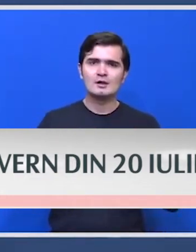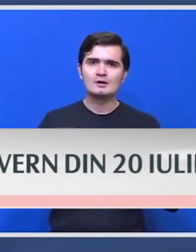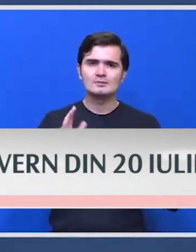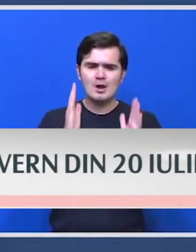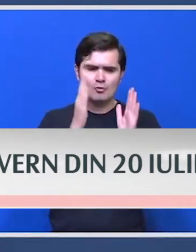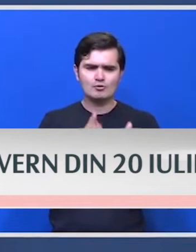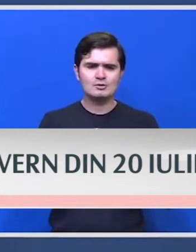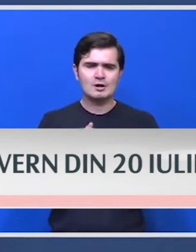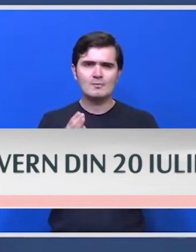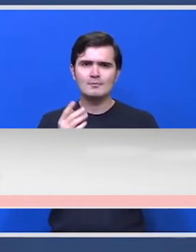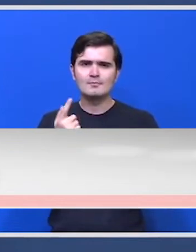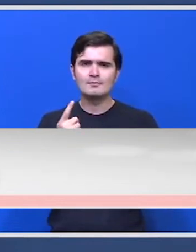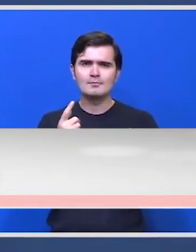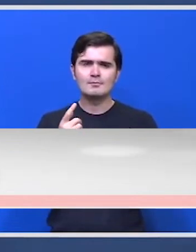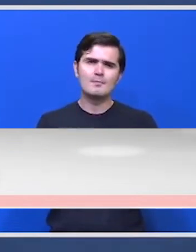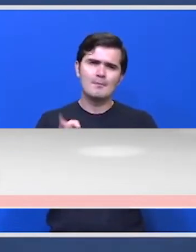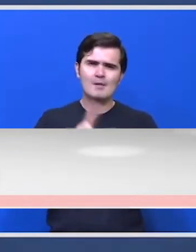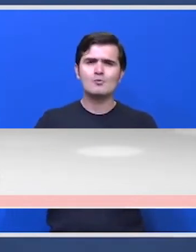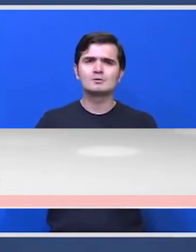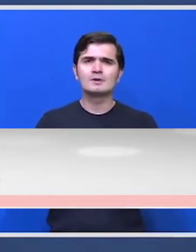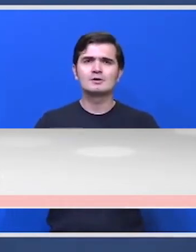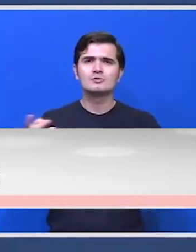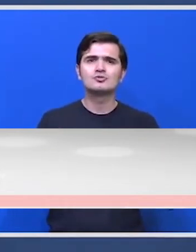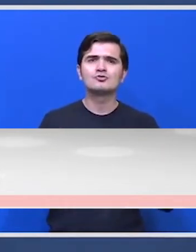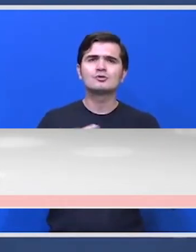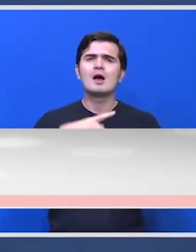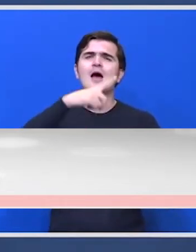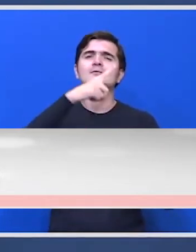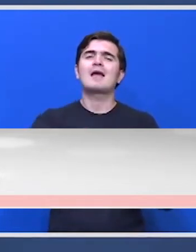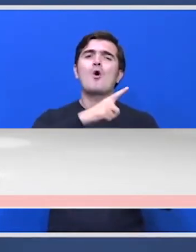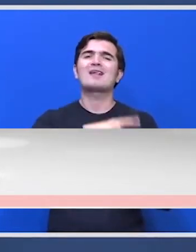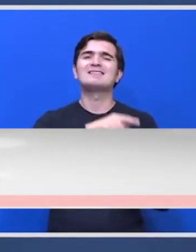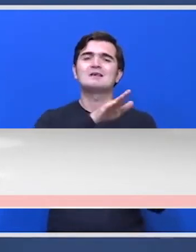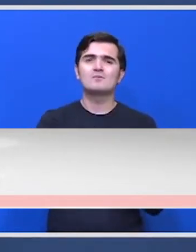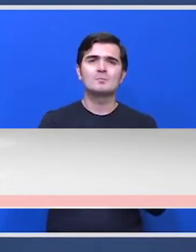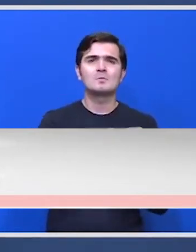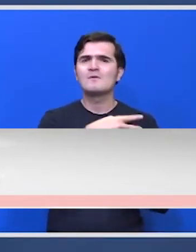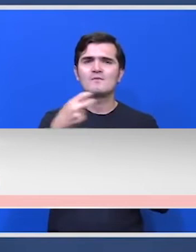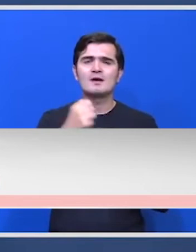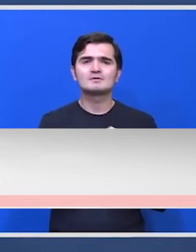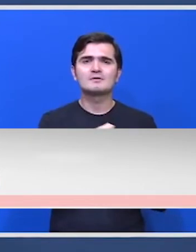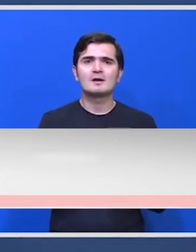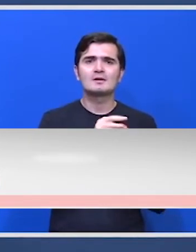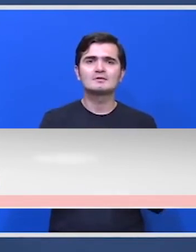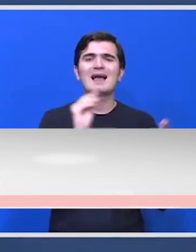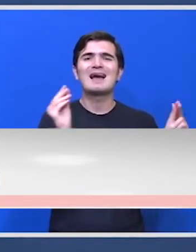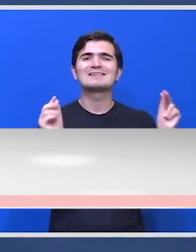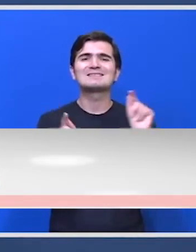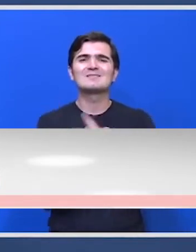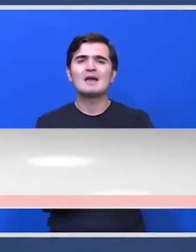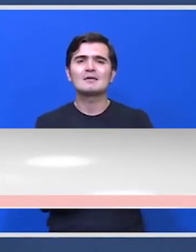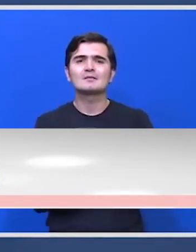accent profund, puternic, pe cercetarea teoretică fundamentală, fără transfer în economie, fără